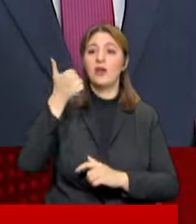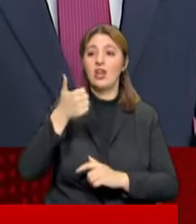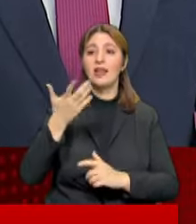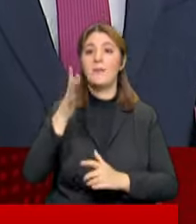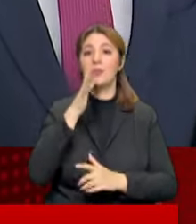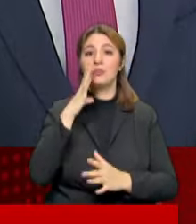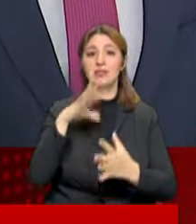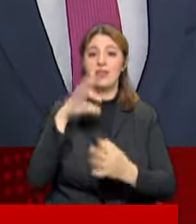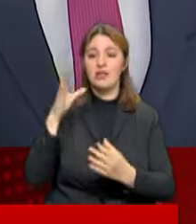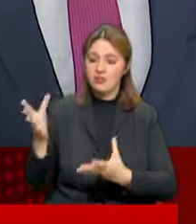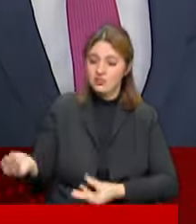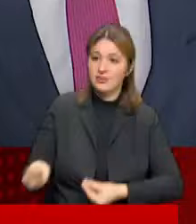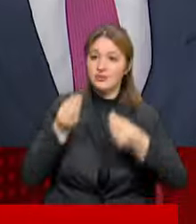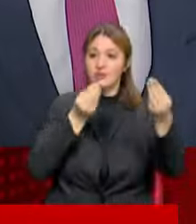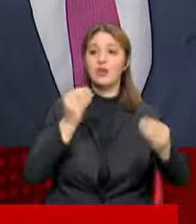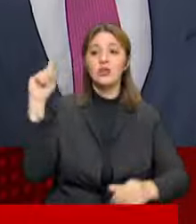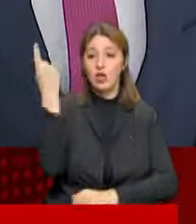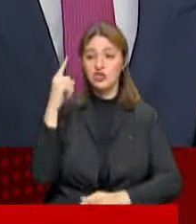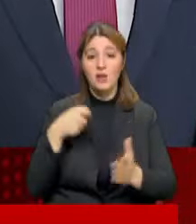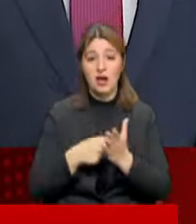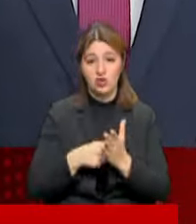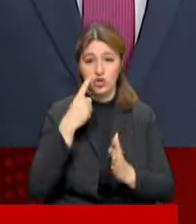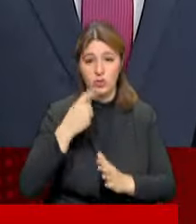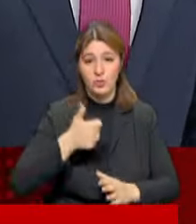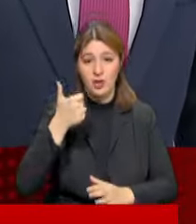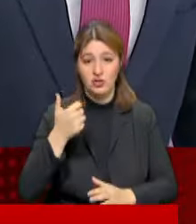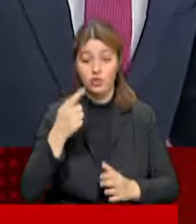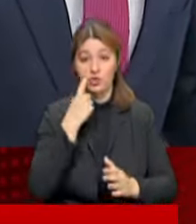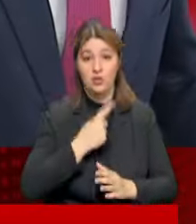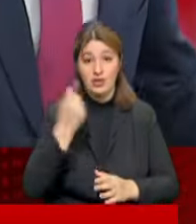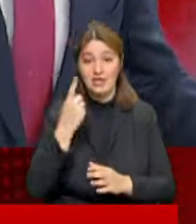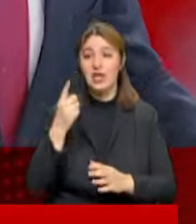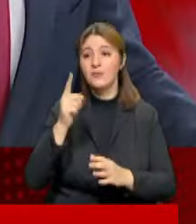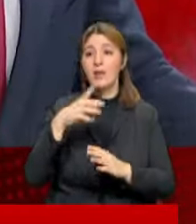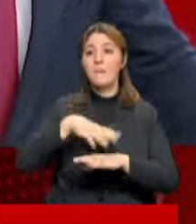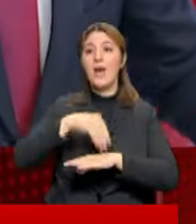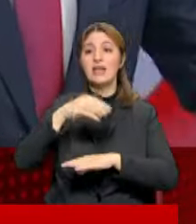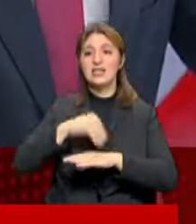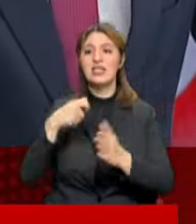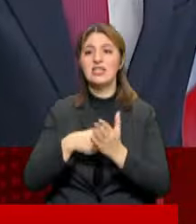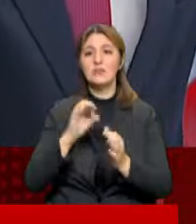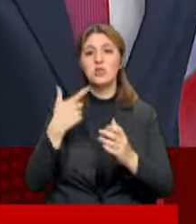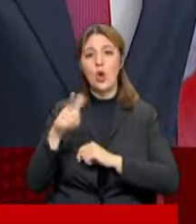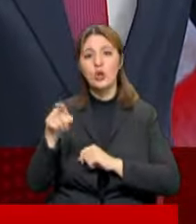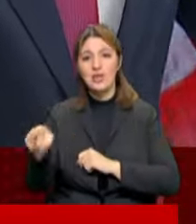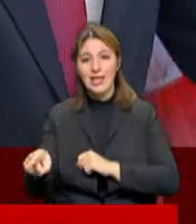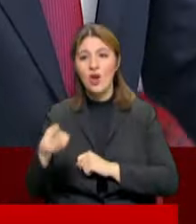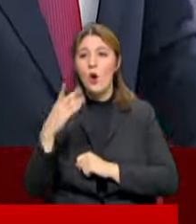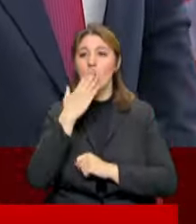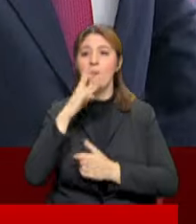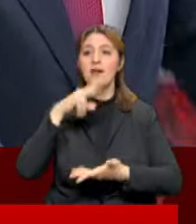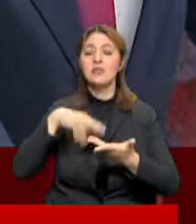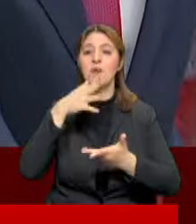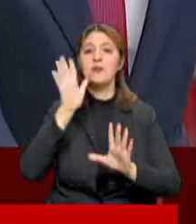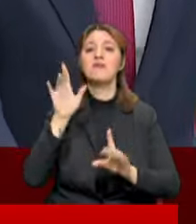bilim insanlığına çıkaran rejim adıdır Cumhuriyet Cumhuriyet ne demek biliyor musunuz Mardin'in İsimsiz bir köyünden okuma